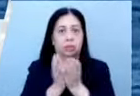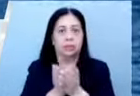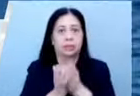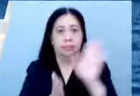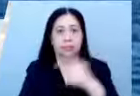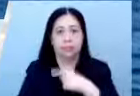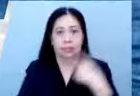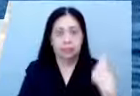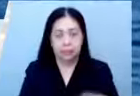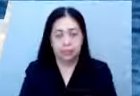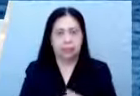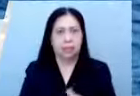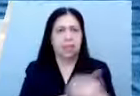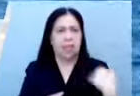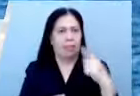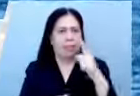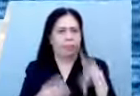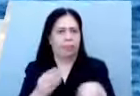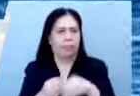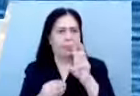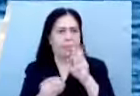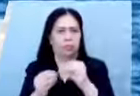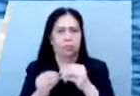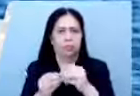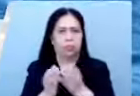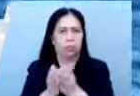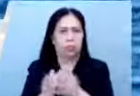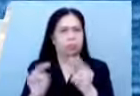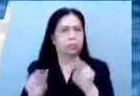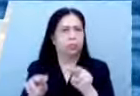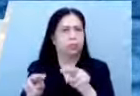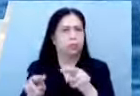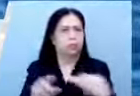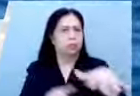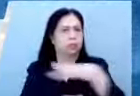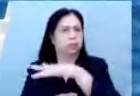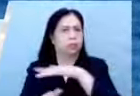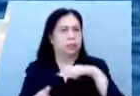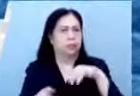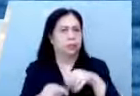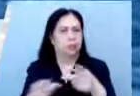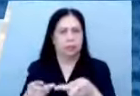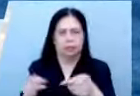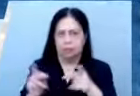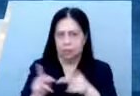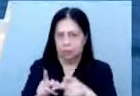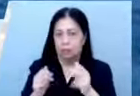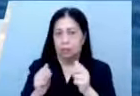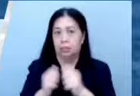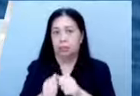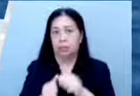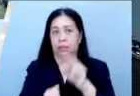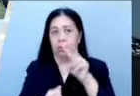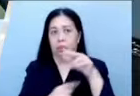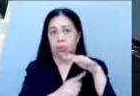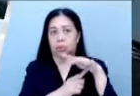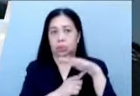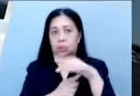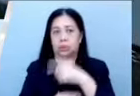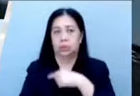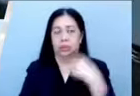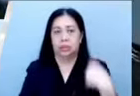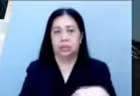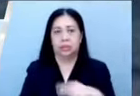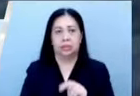sa 6 na Chinese militia vessel na nakamonitor na nakapaligid lamang sa lugar, pati na ang 2 eroplano ng Chinese Navy. We were